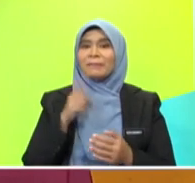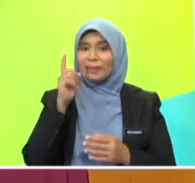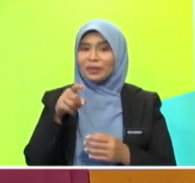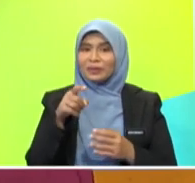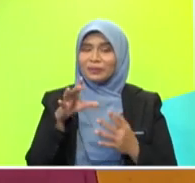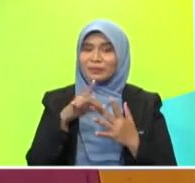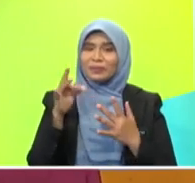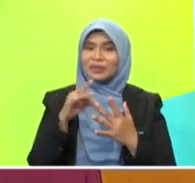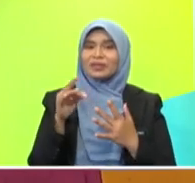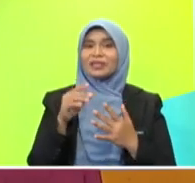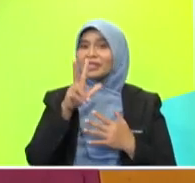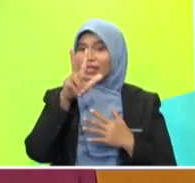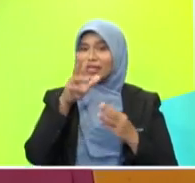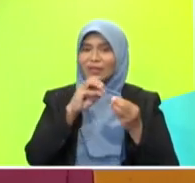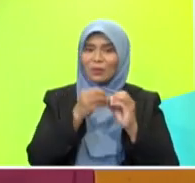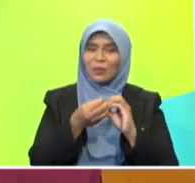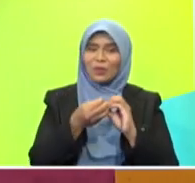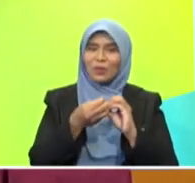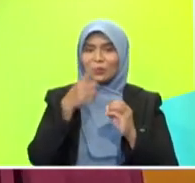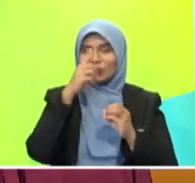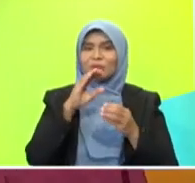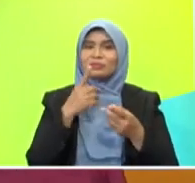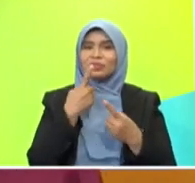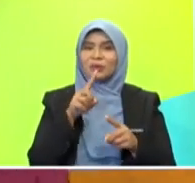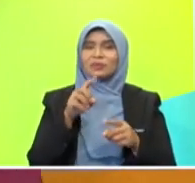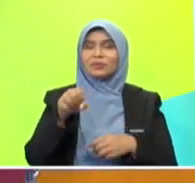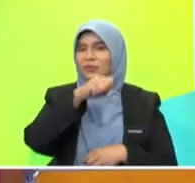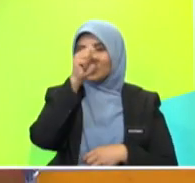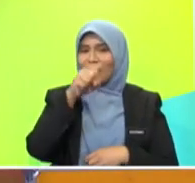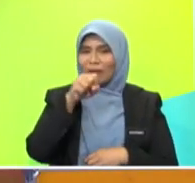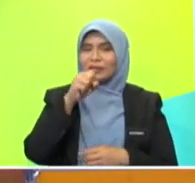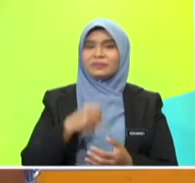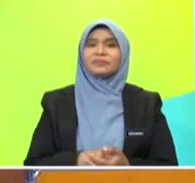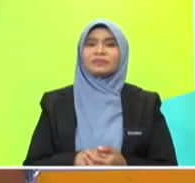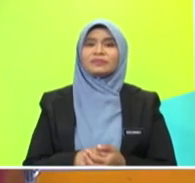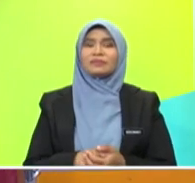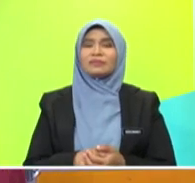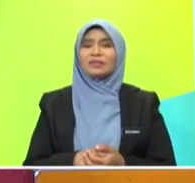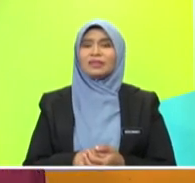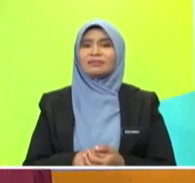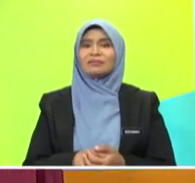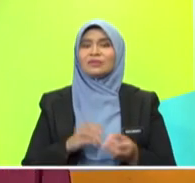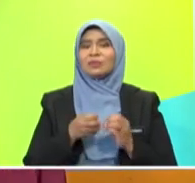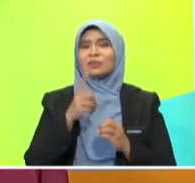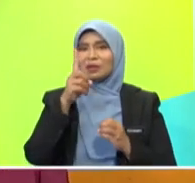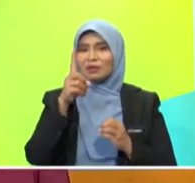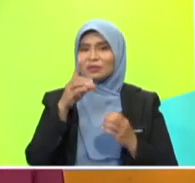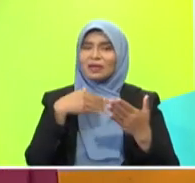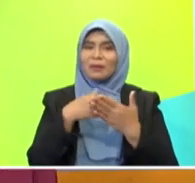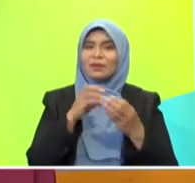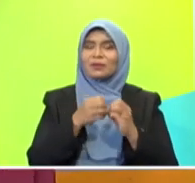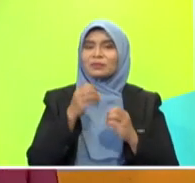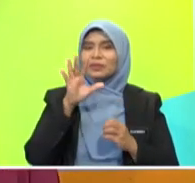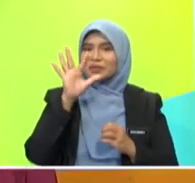tiga nombok Oke untuk menjawab salat semua ini nomor satu hingga nomor 9 ada persoalan jadi